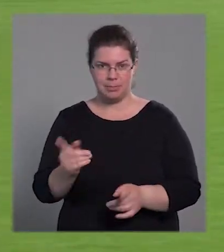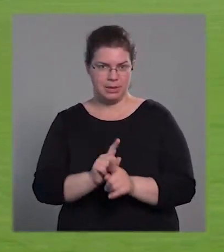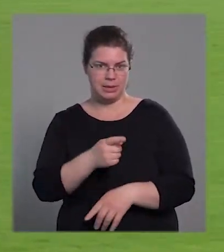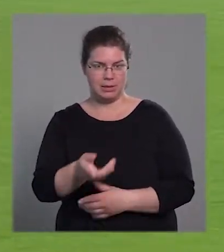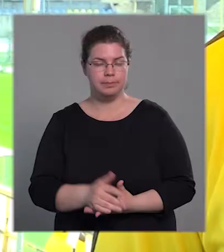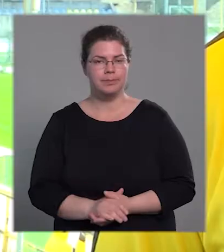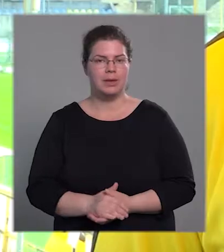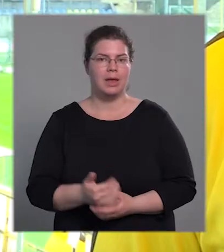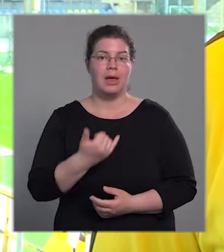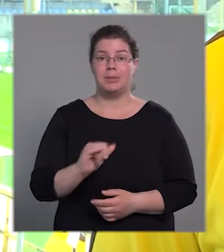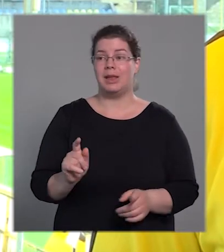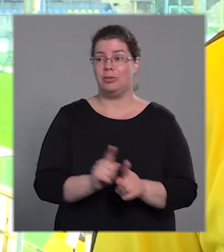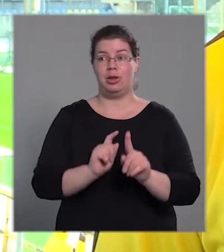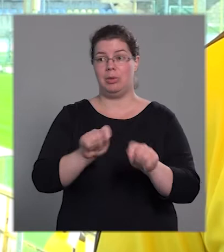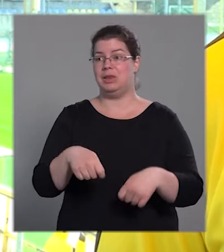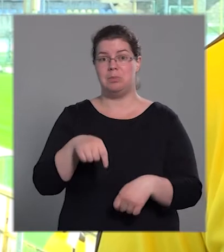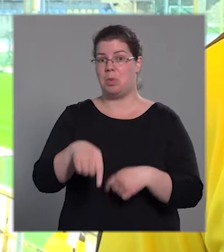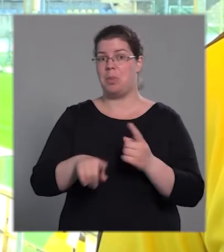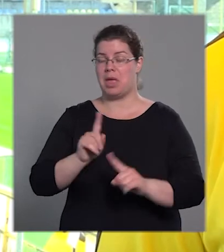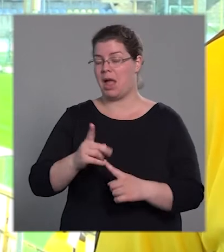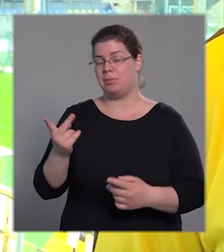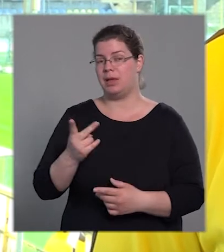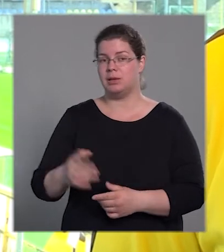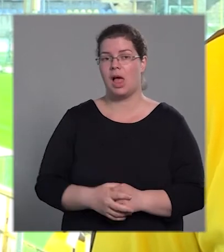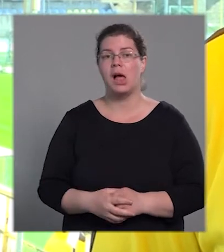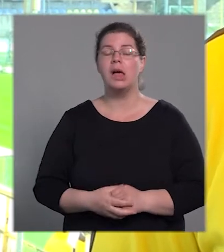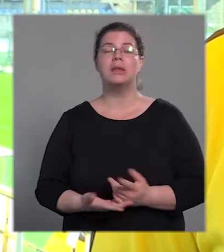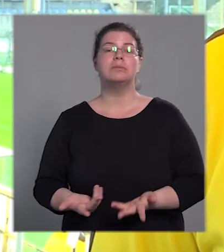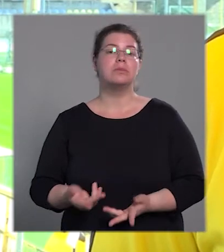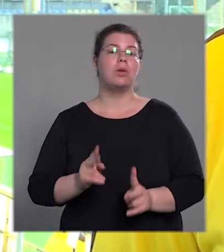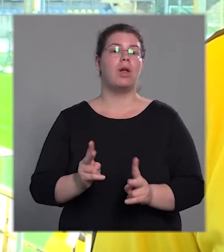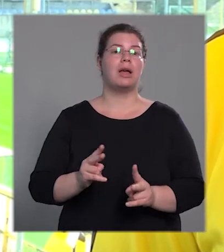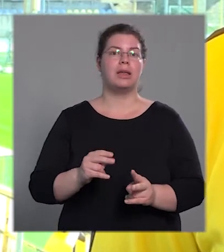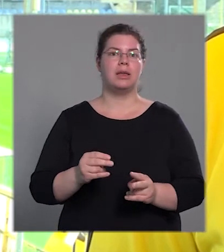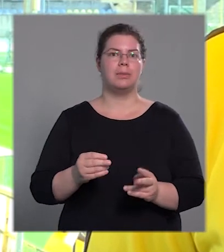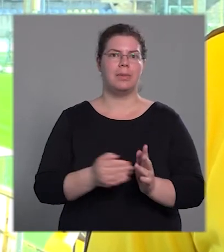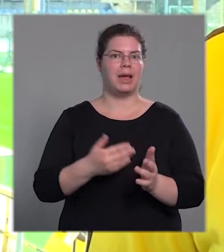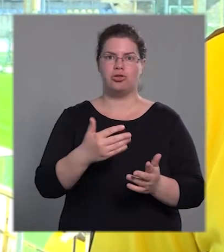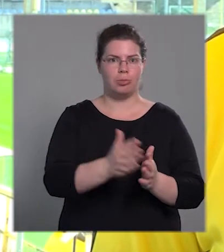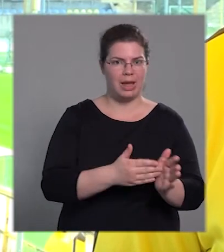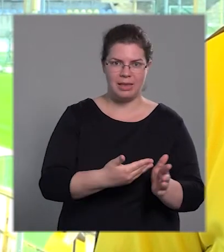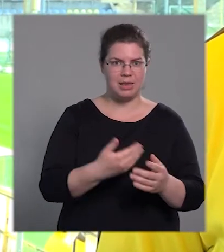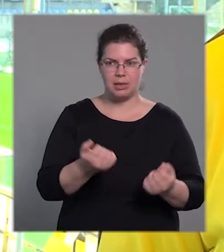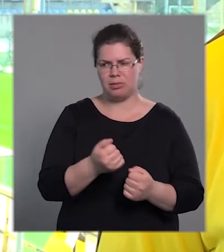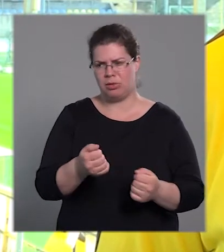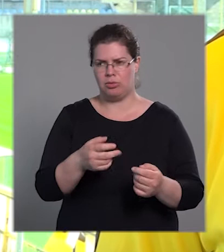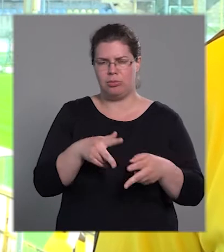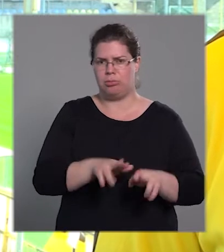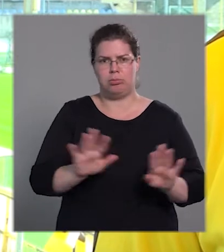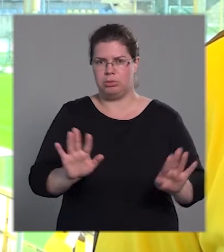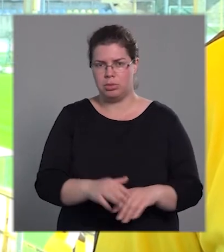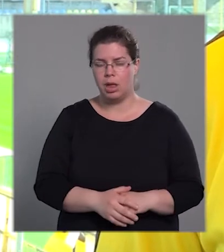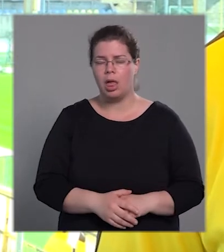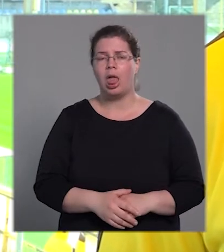Hát mindenki ugyanabban a cipőben jár természetesen. Hát van, aki el se kezdte még az edzéseket, tehát ők nem is folytatták,